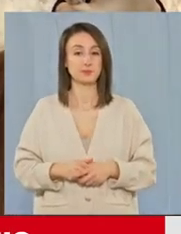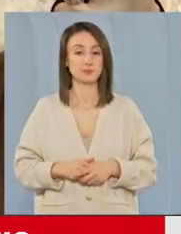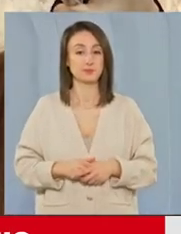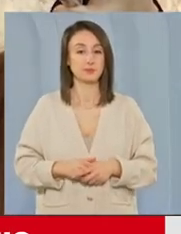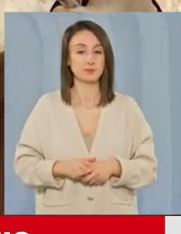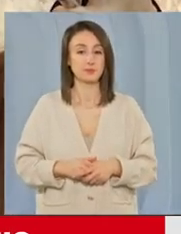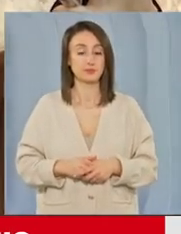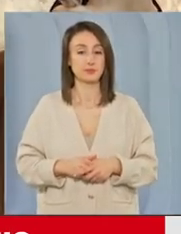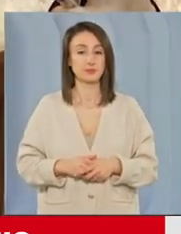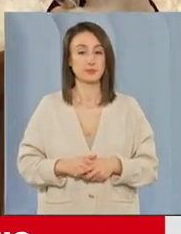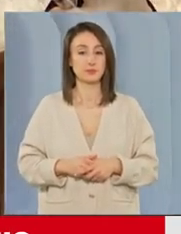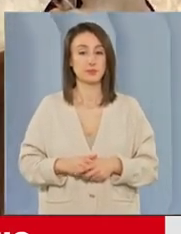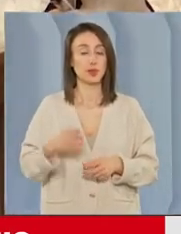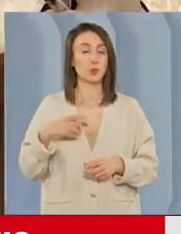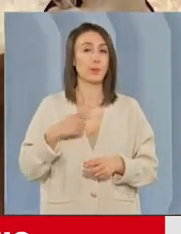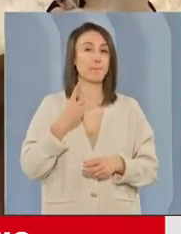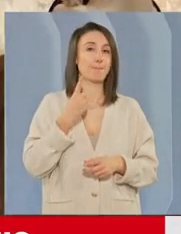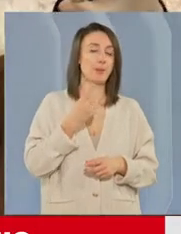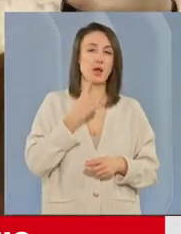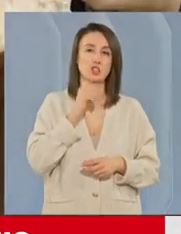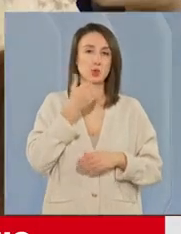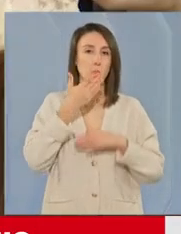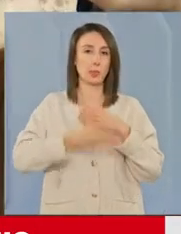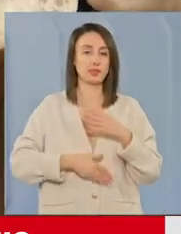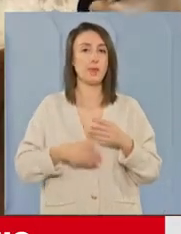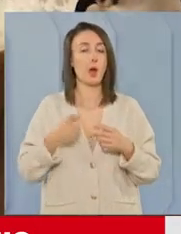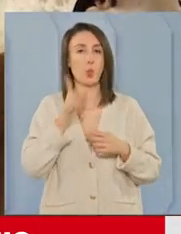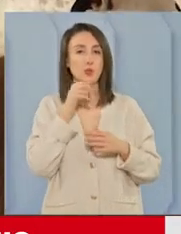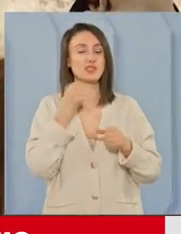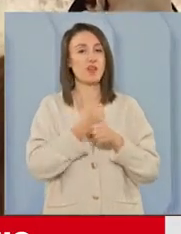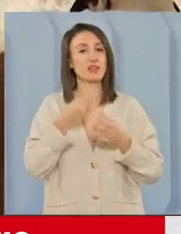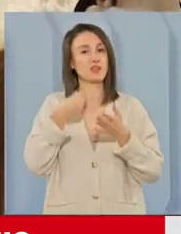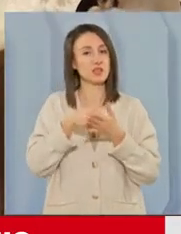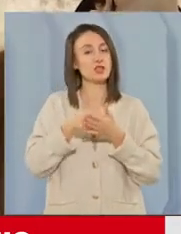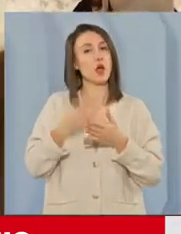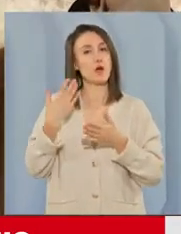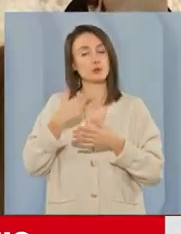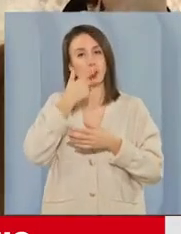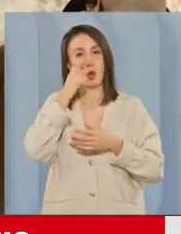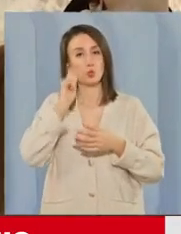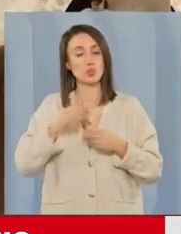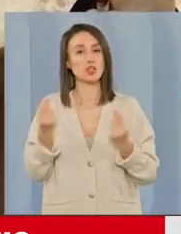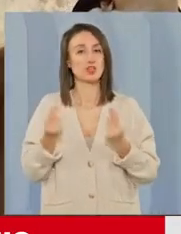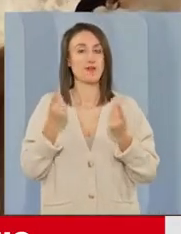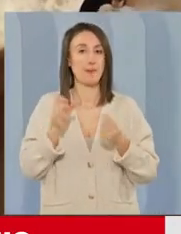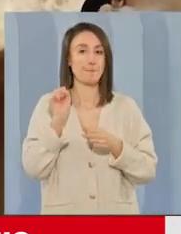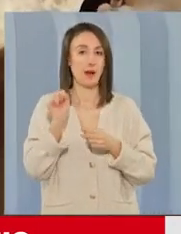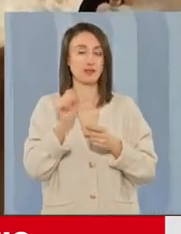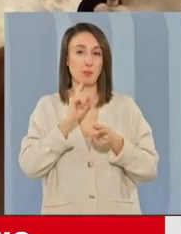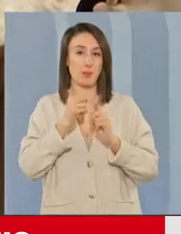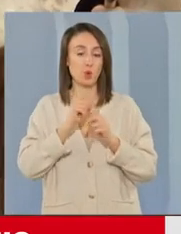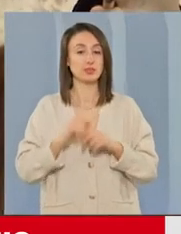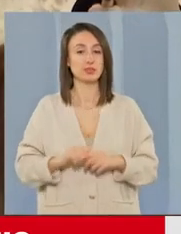a RAPPSE-ului, nu e nici prima, nici ultima, unde se fac investiții. Ele au fost renunțări de la anumite partide